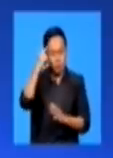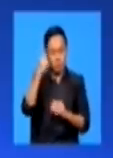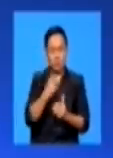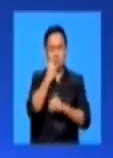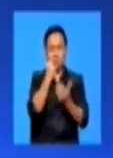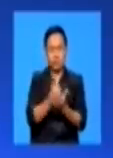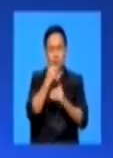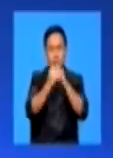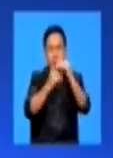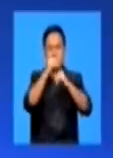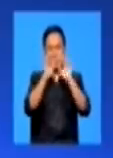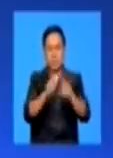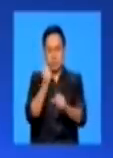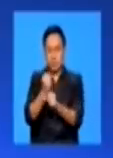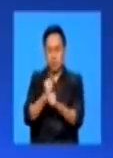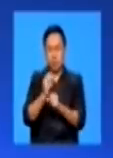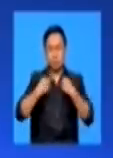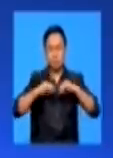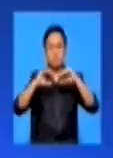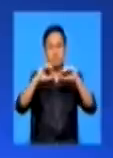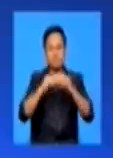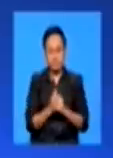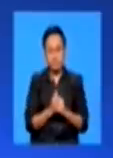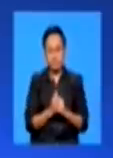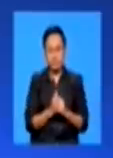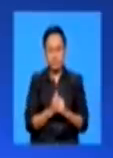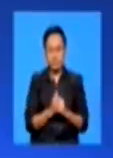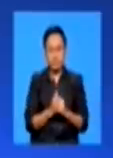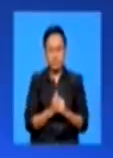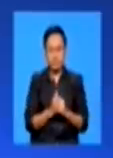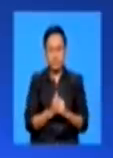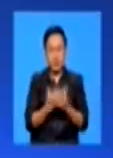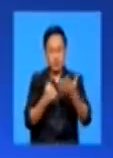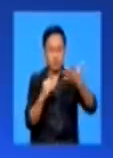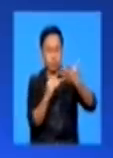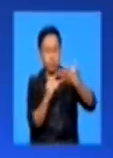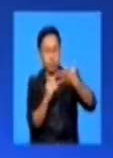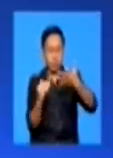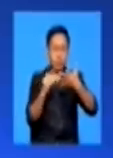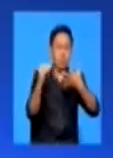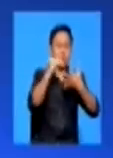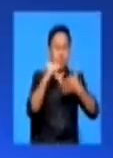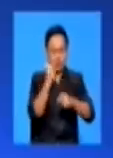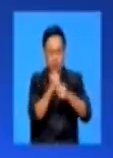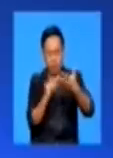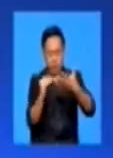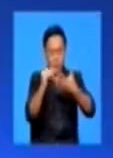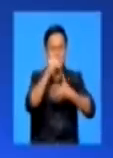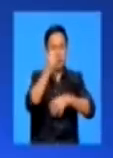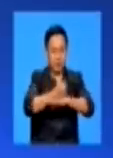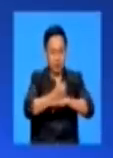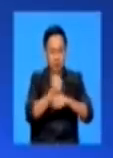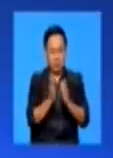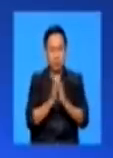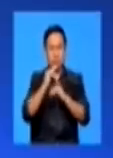ไปสู่ตรงกลางกับตรงท็อปนะครับของกิจการของแต่ละกิจการนะท่านต้องมีการพัฒนาตัวเอง